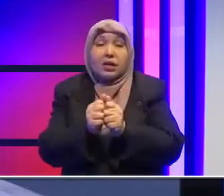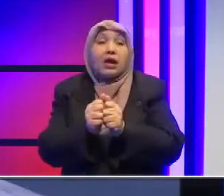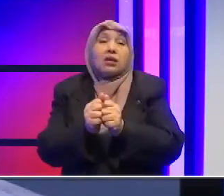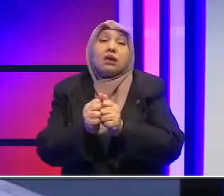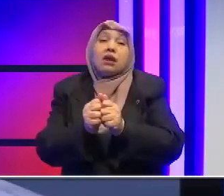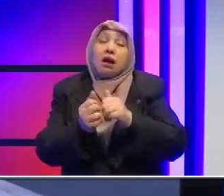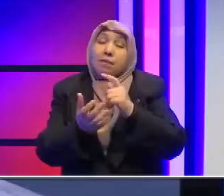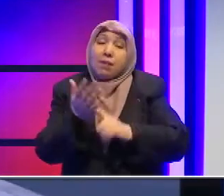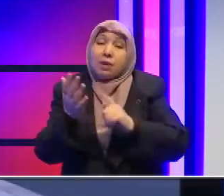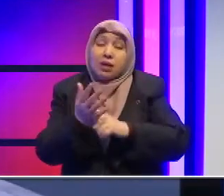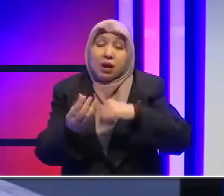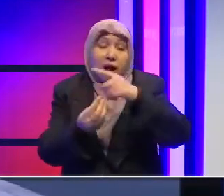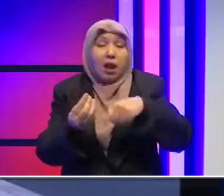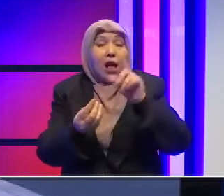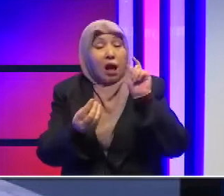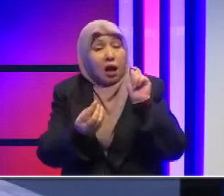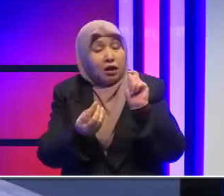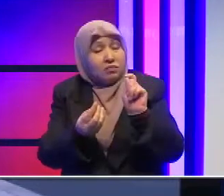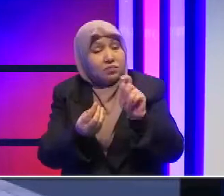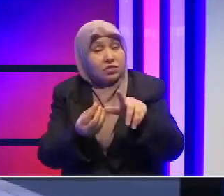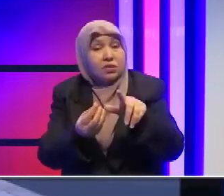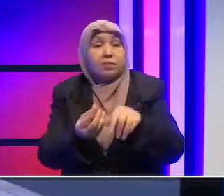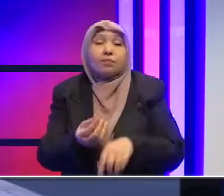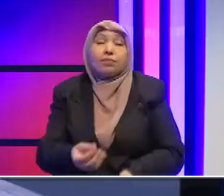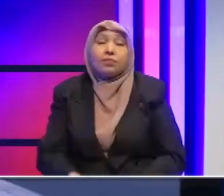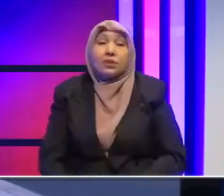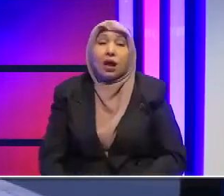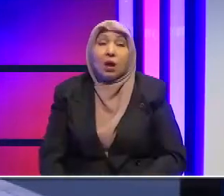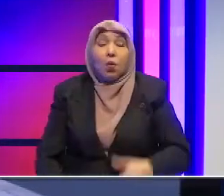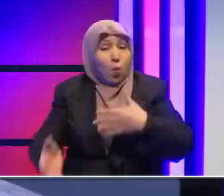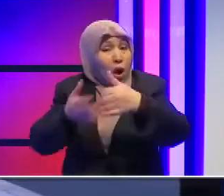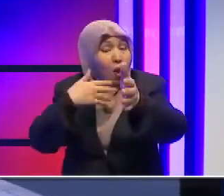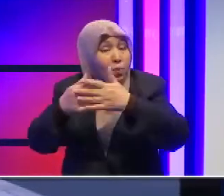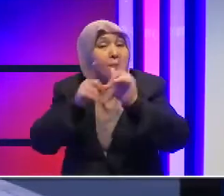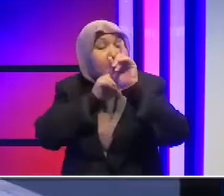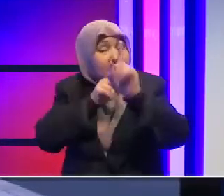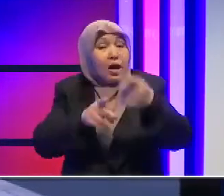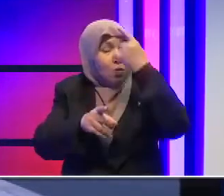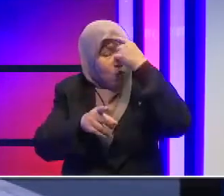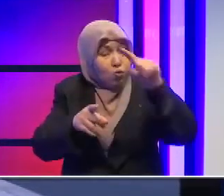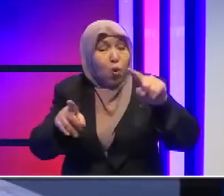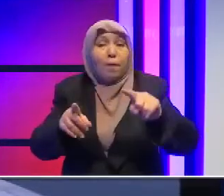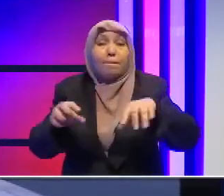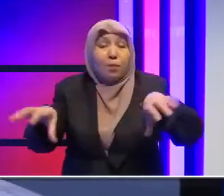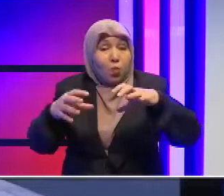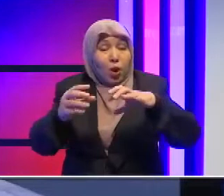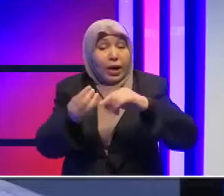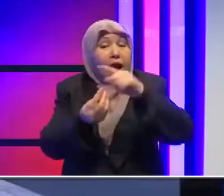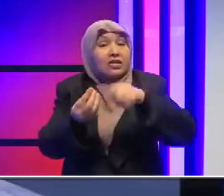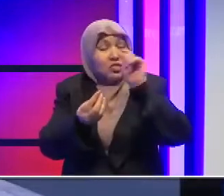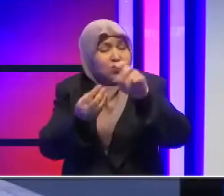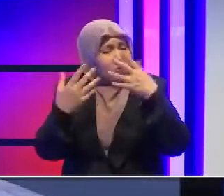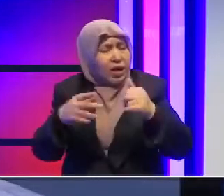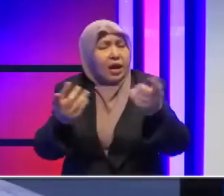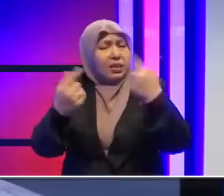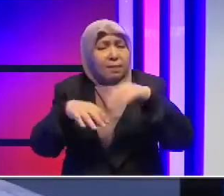alladhi ja'alnahu lin-nasi sawa'an al-'akifu fihi wal-bad. Walaupun perintah untuk mengerjakan haji dan juga umrah itu telah datang